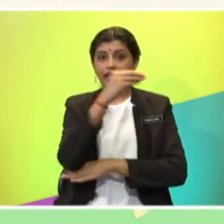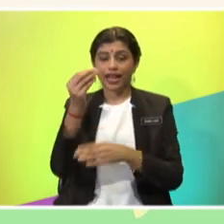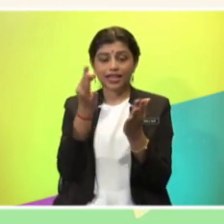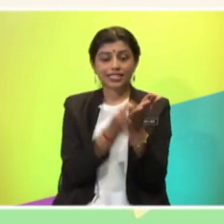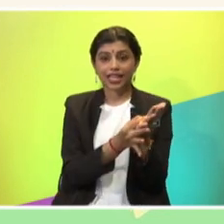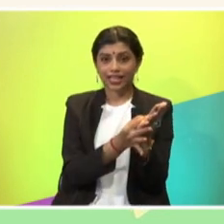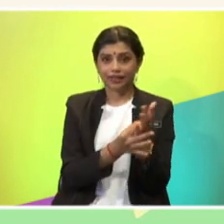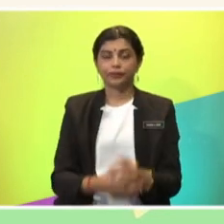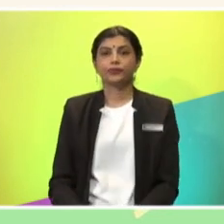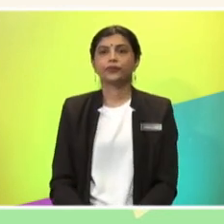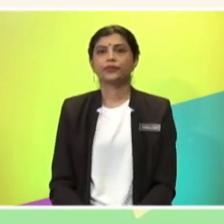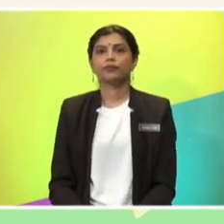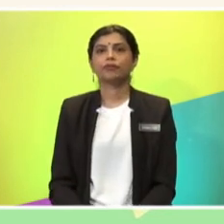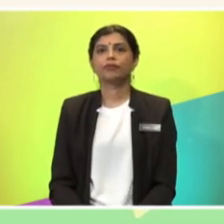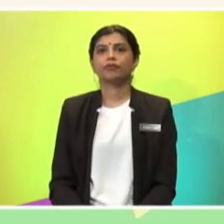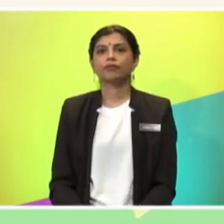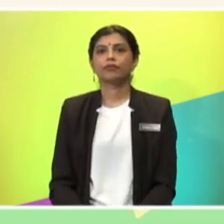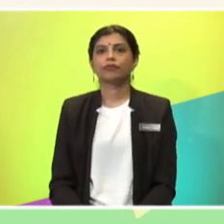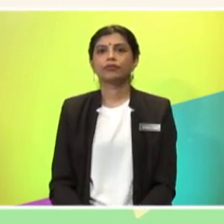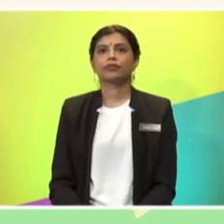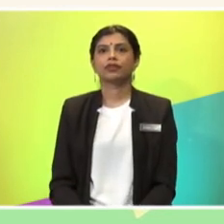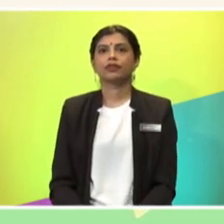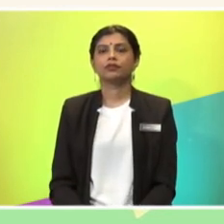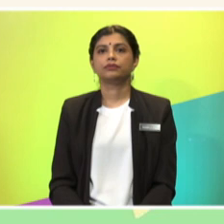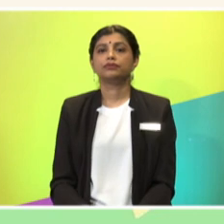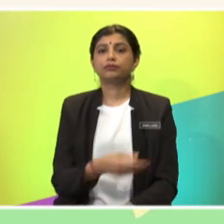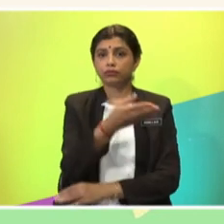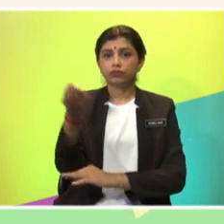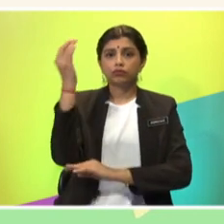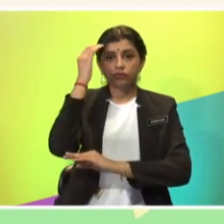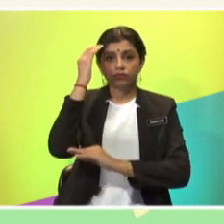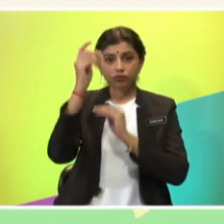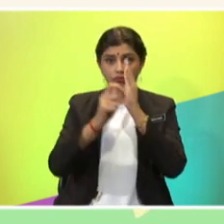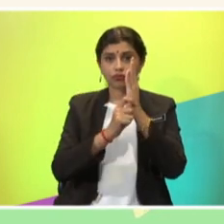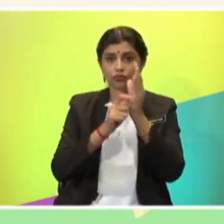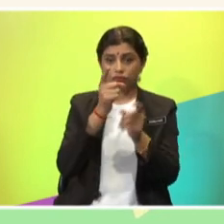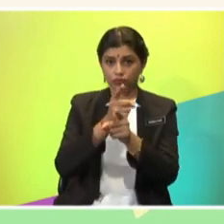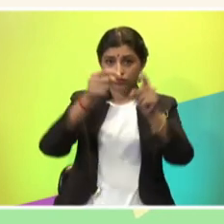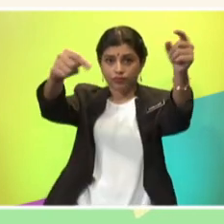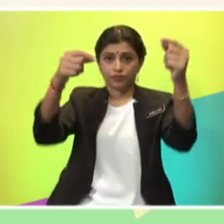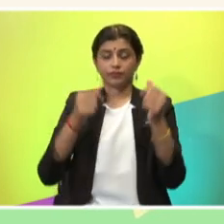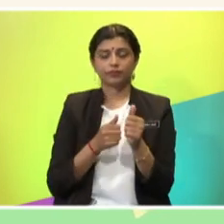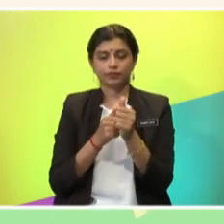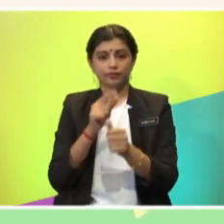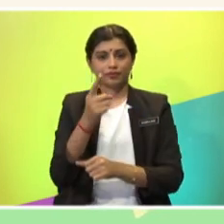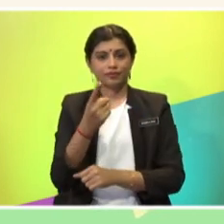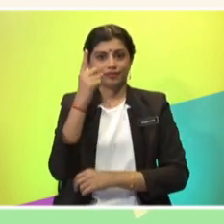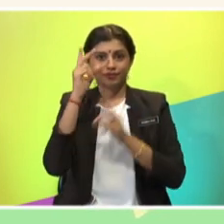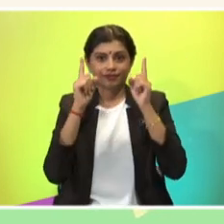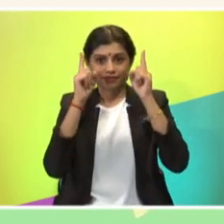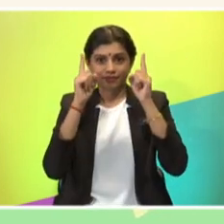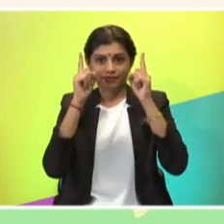4, 8. 5 tambah 3, 8. 4 tambah 2, 6. Kemudian unit ringgit iaitu